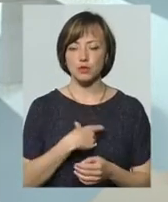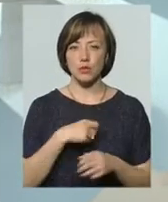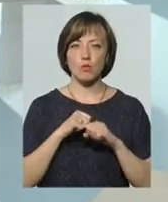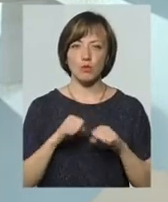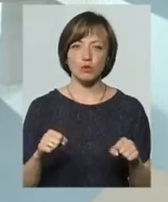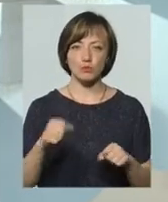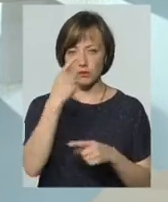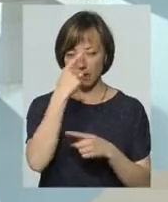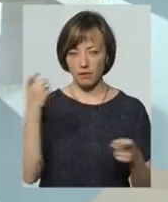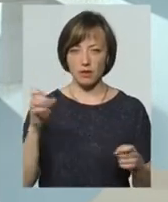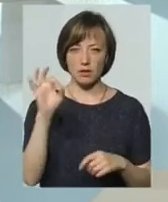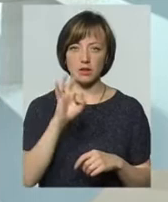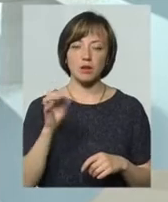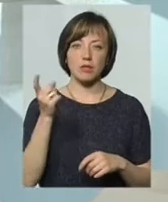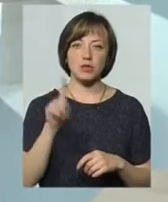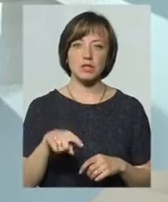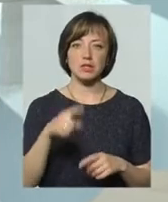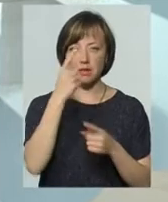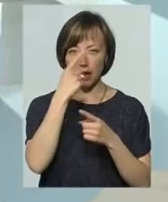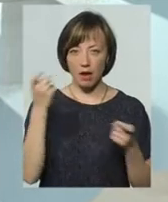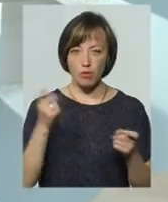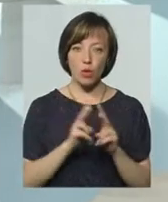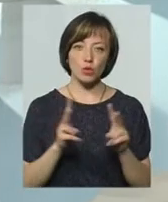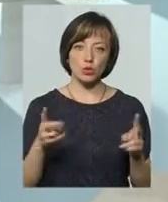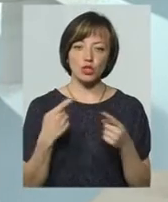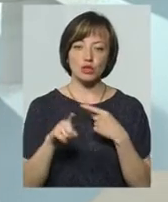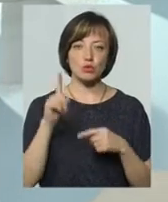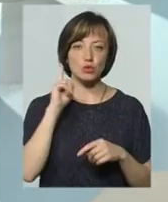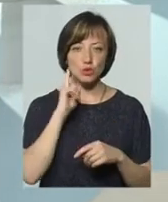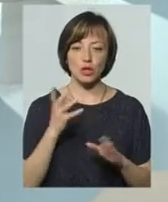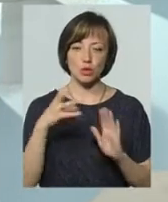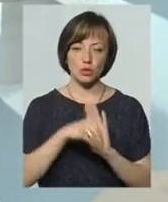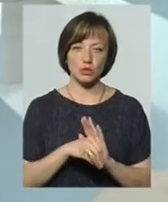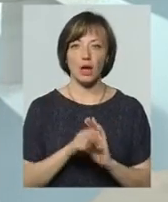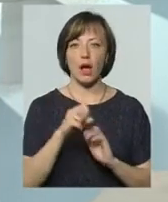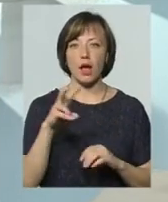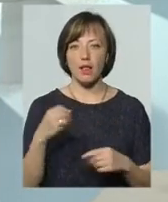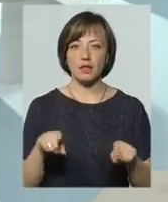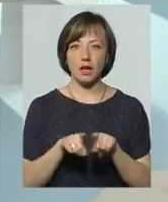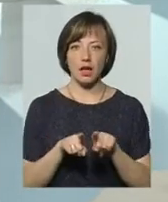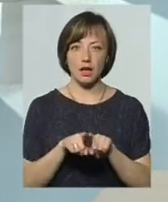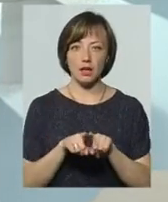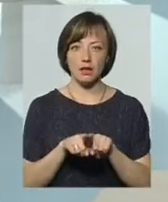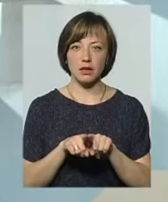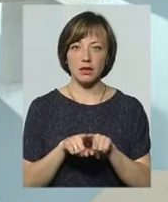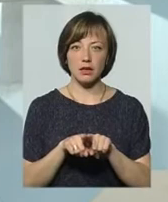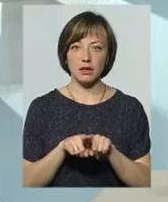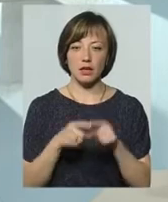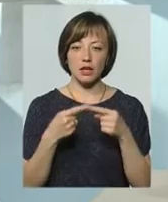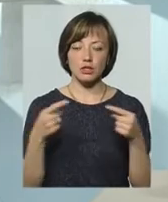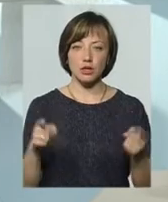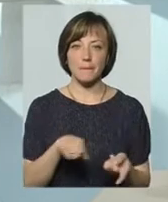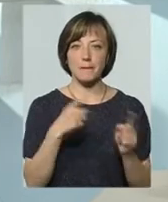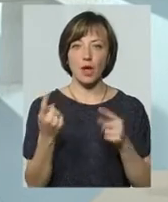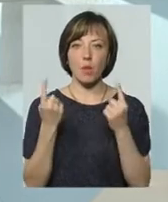про це заявити. Нехай, коли ми це заявимо, хтось інший почує і долучиться. Але від таких от маленьких речей ми маємо перейти до глобальних